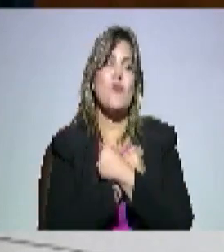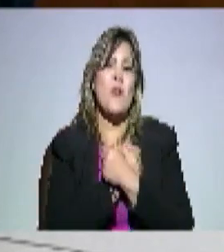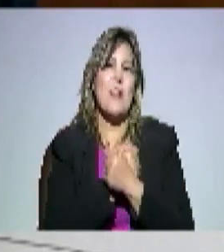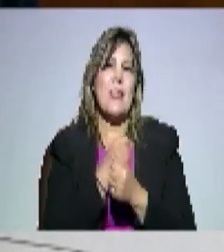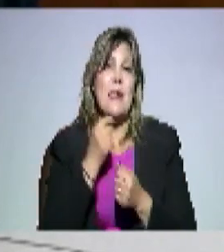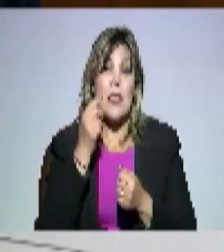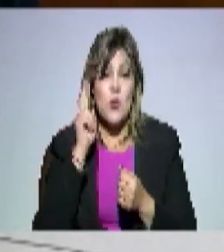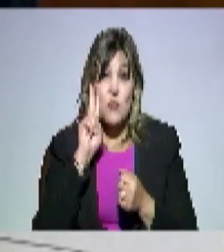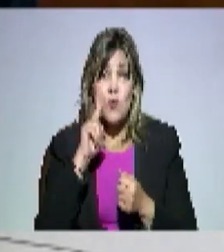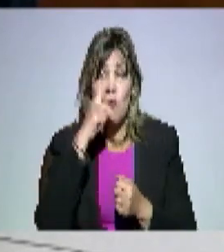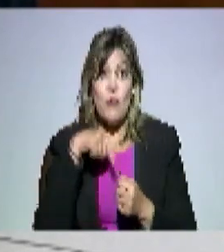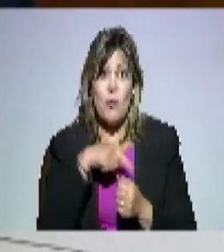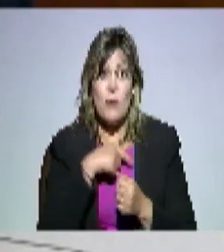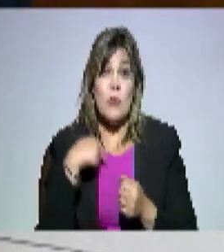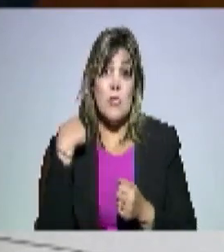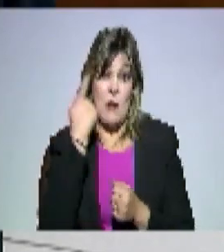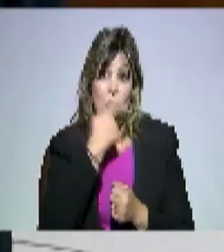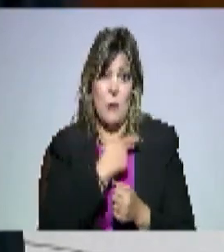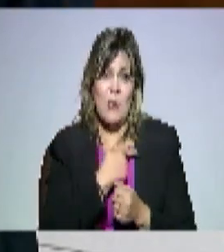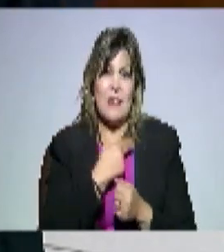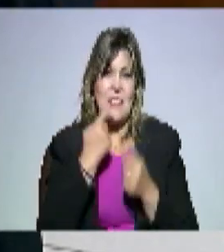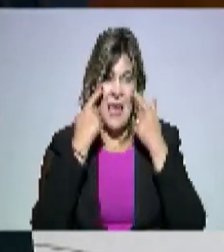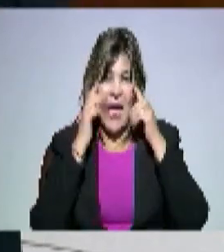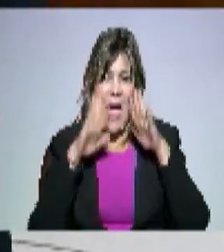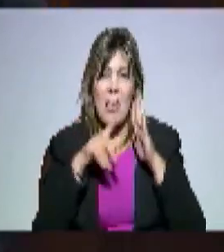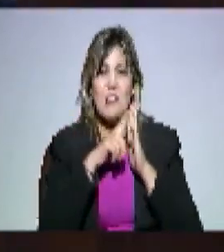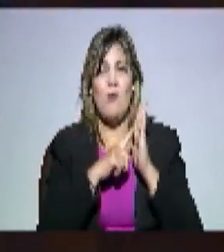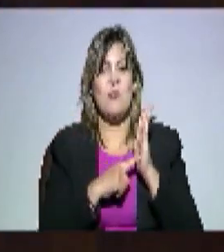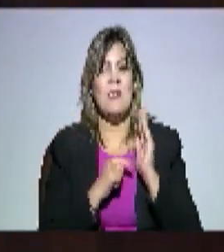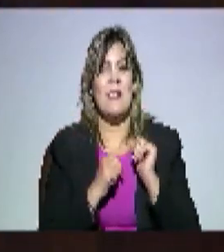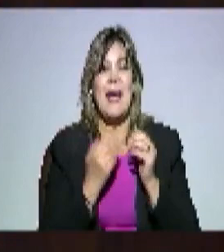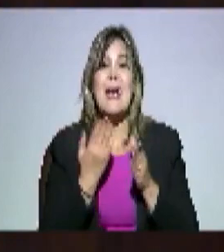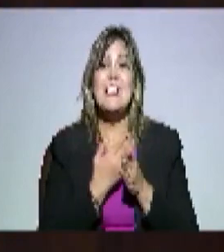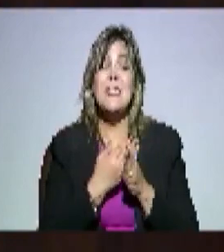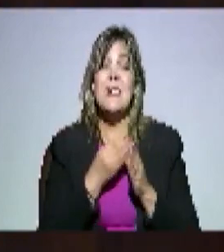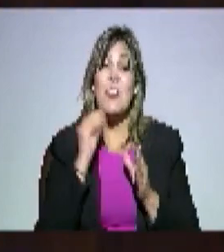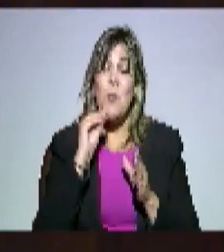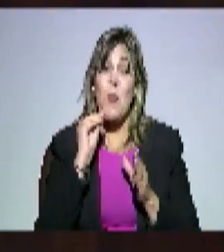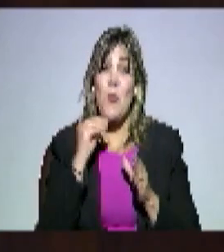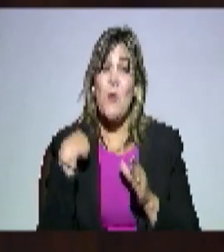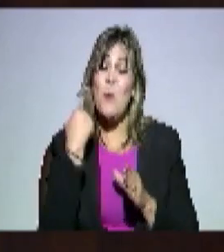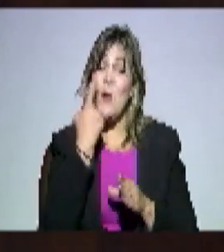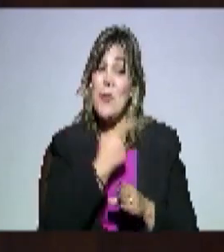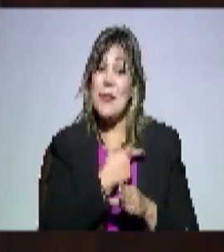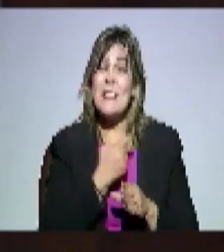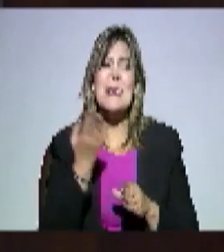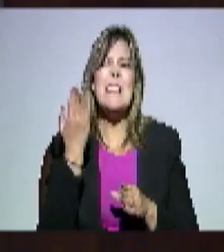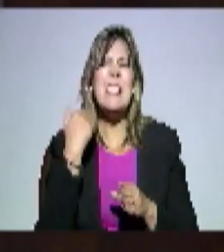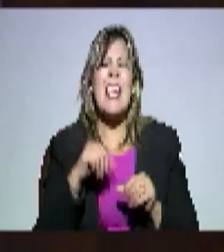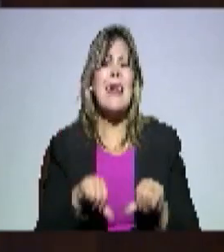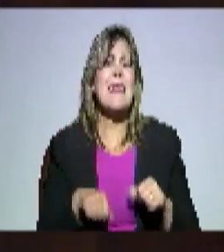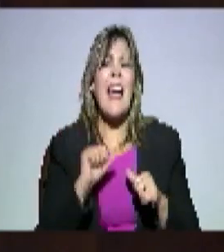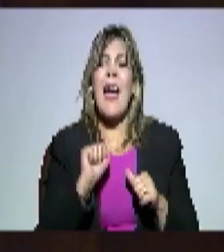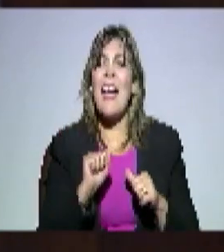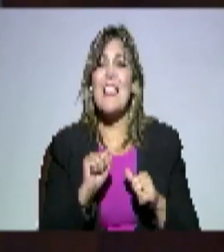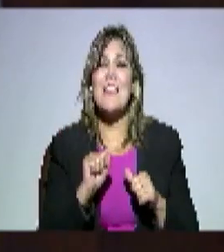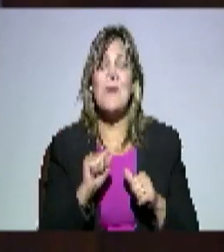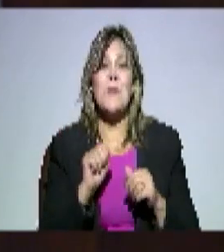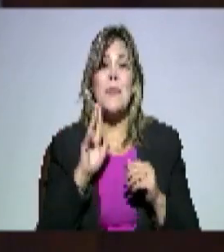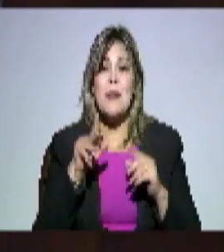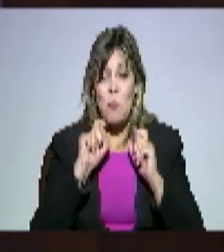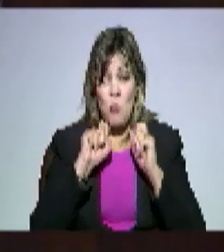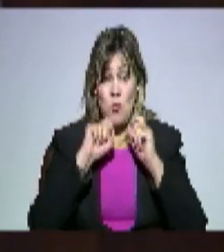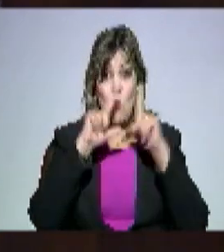الكنيسه بقديس عايشه الوصيه عشان كده بقول لكم القديسين كانت حياتهم وسيله ايضاح